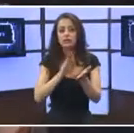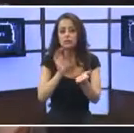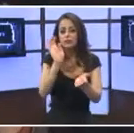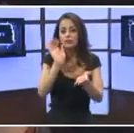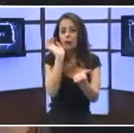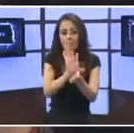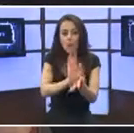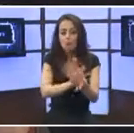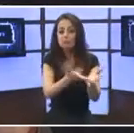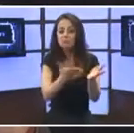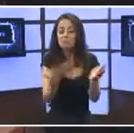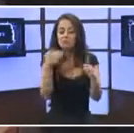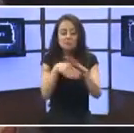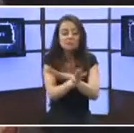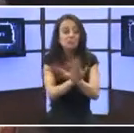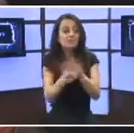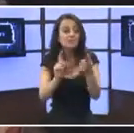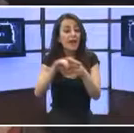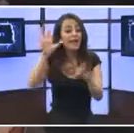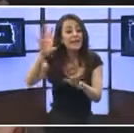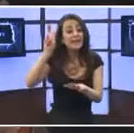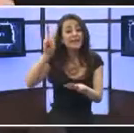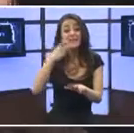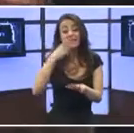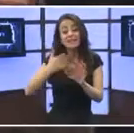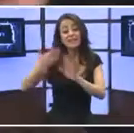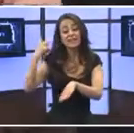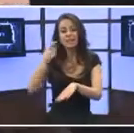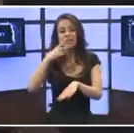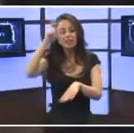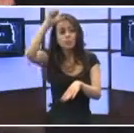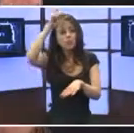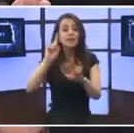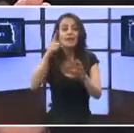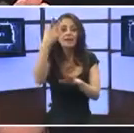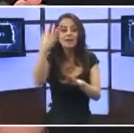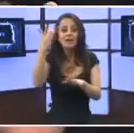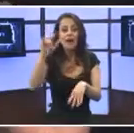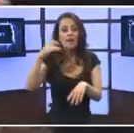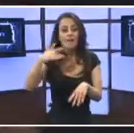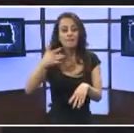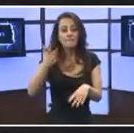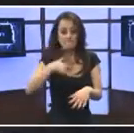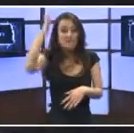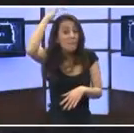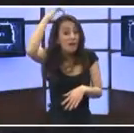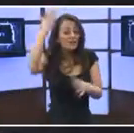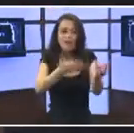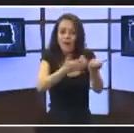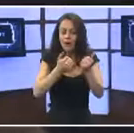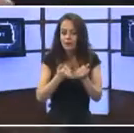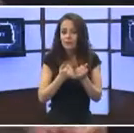Tekerlekli sandalyeli atletizm. 52 yıldır. Geçen yıl Türkiye'ye ilk defa madalyayı bizim kızımız getirdi. Helal olsun. Bakın bunun bir